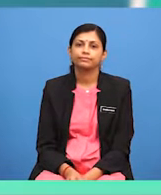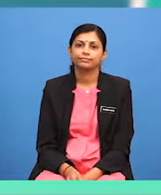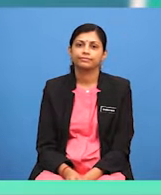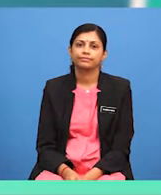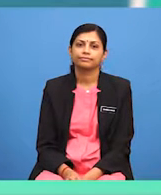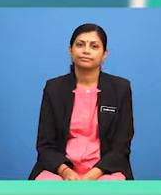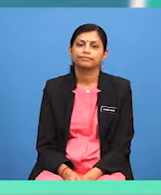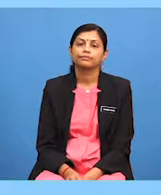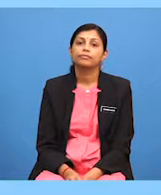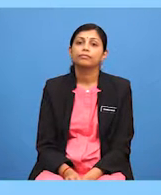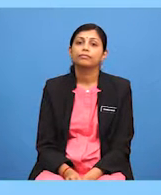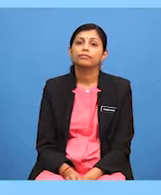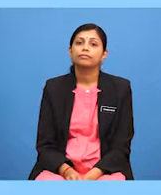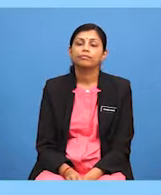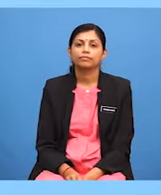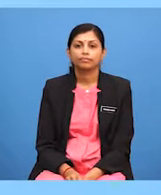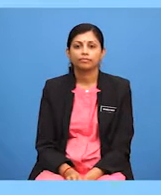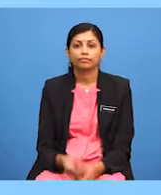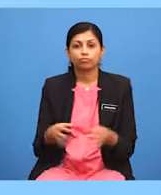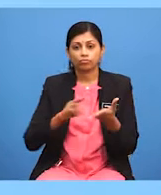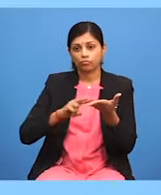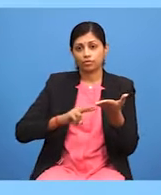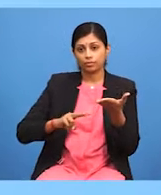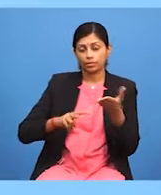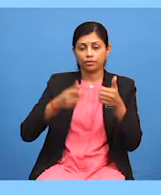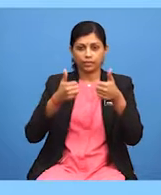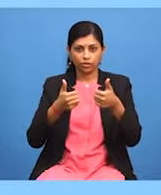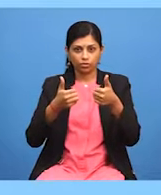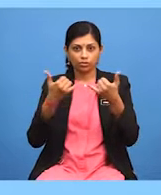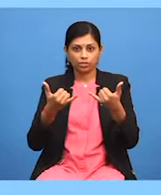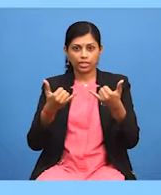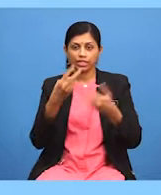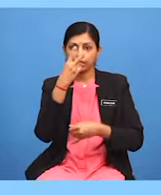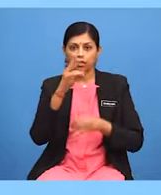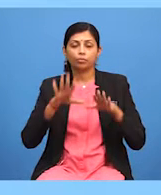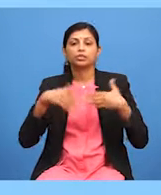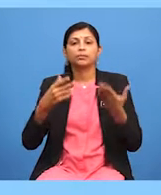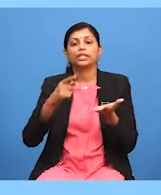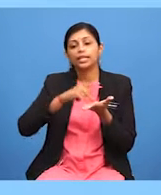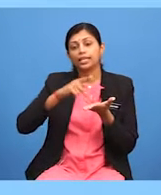Murid-murid, mari kita lihat contoh pengiraan tenaga keupayaan graviti.